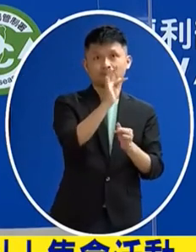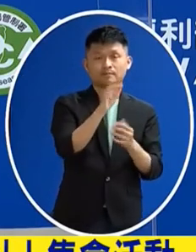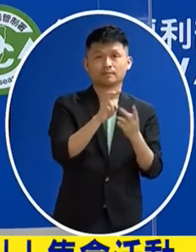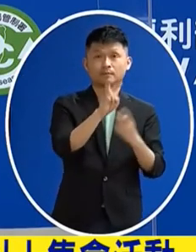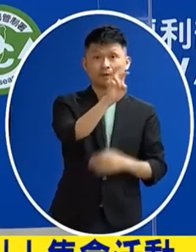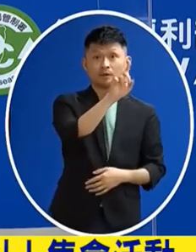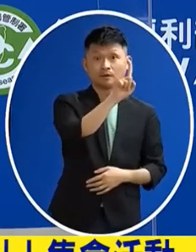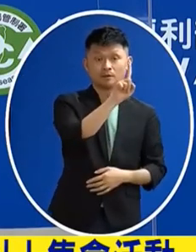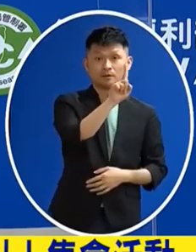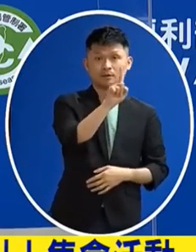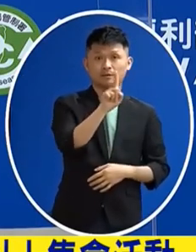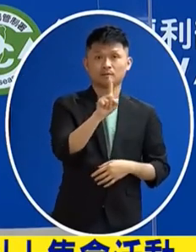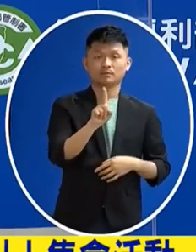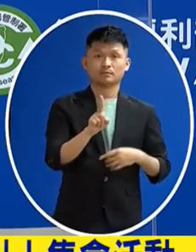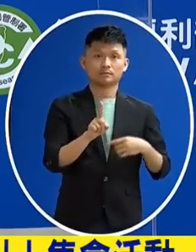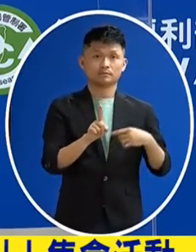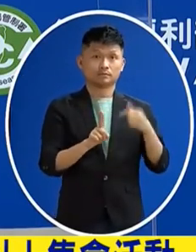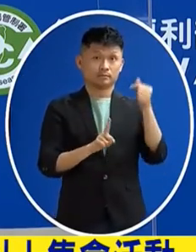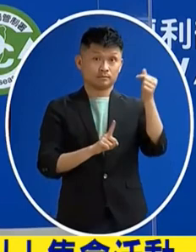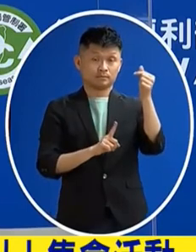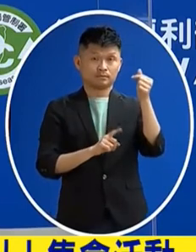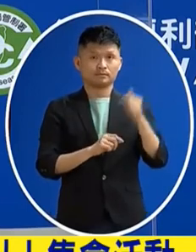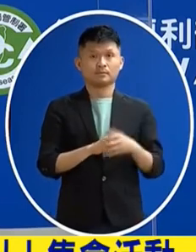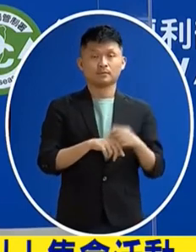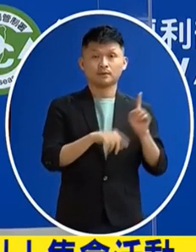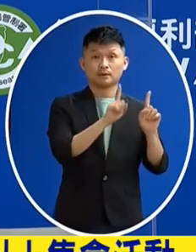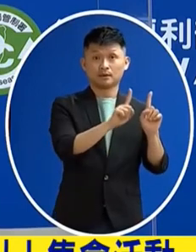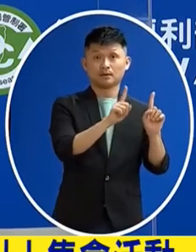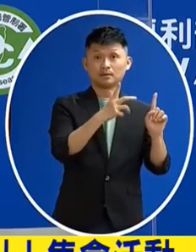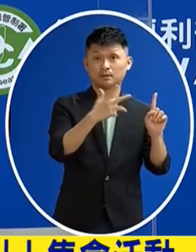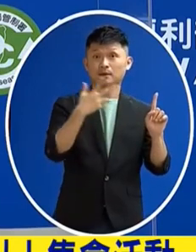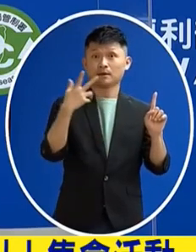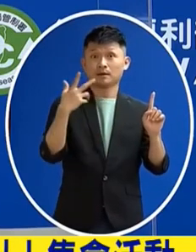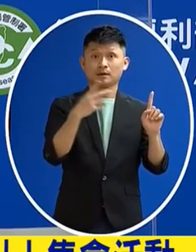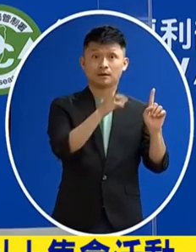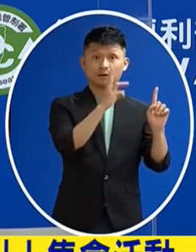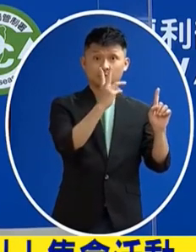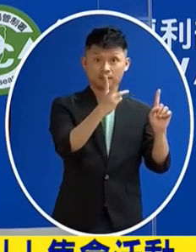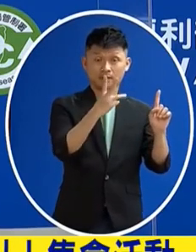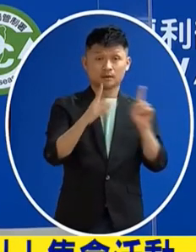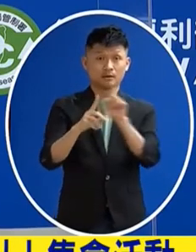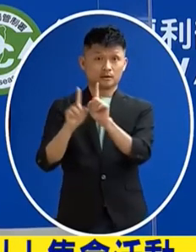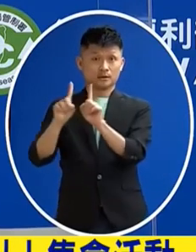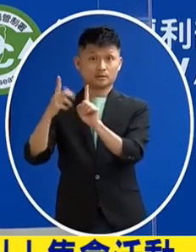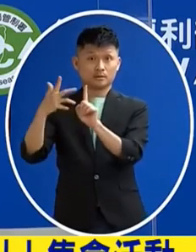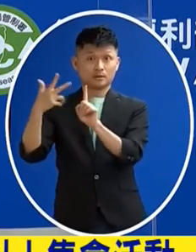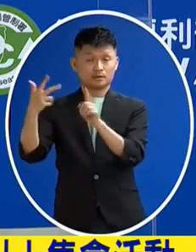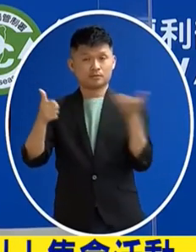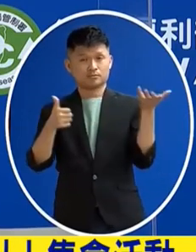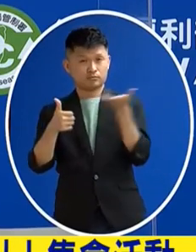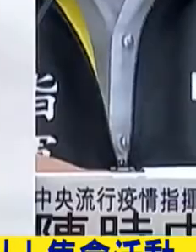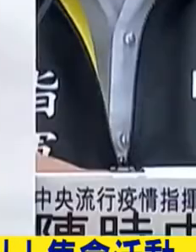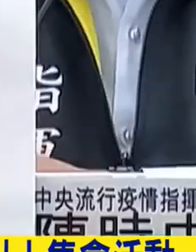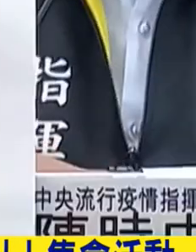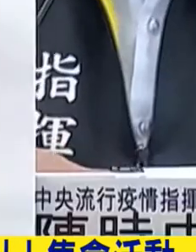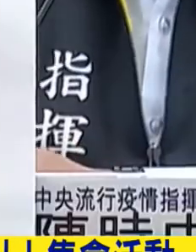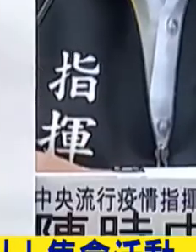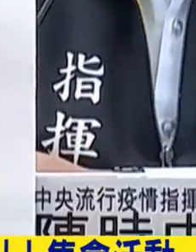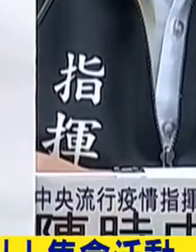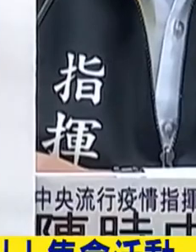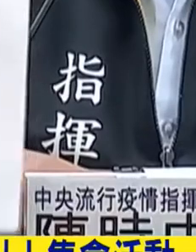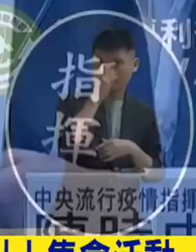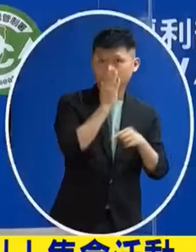阴性21名，阳性1名哈，那就是1187，大概是1183传给1187，那仍然有2个检验中，那很快就会